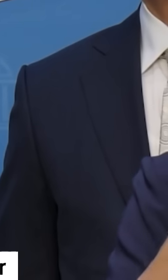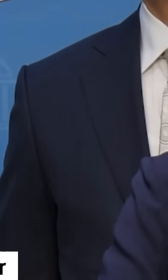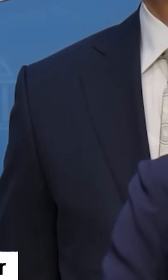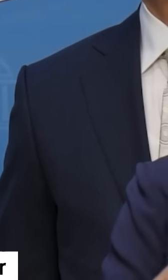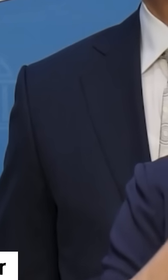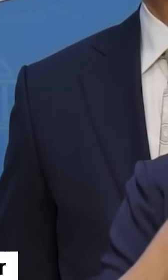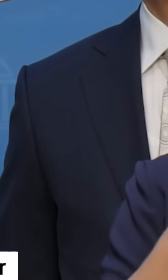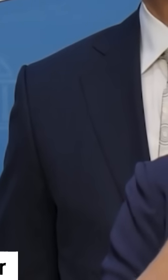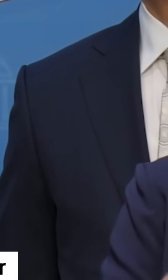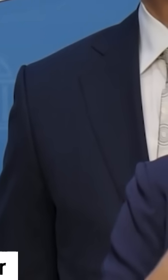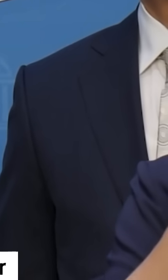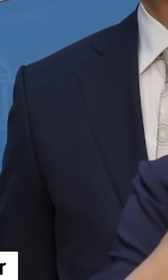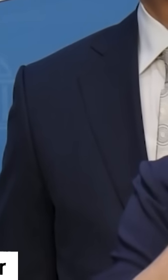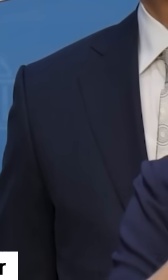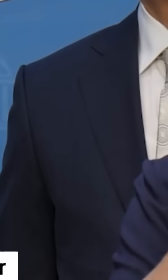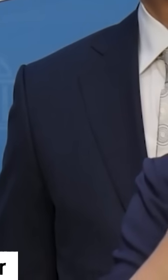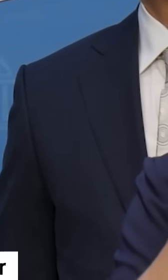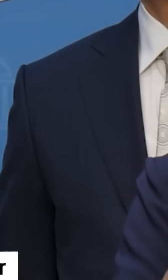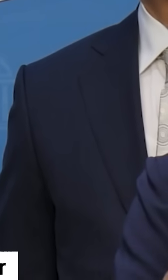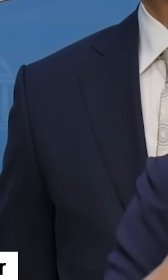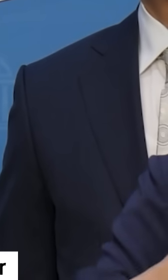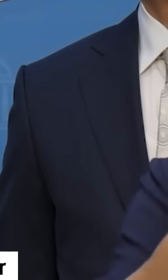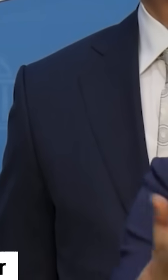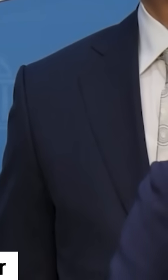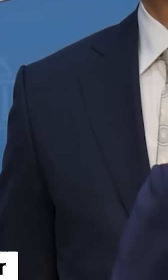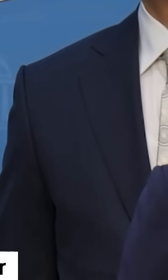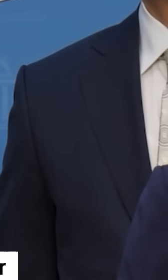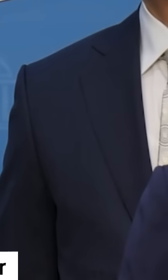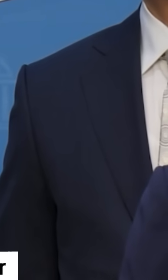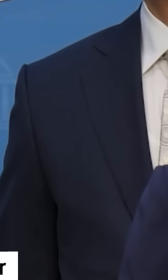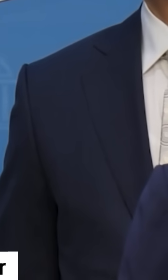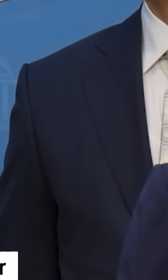정말 안전하다는 것을 알려주시길 바랍니다.